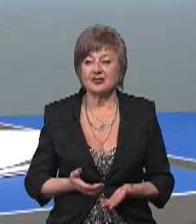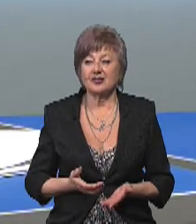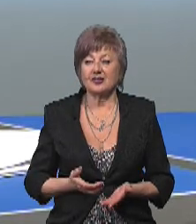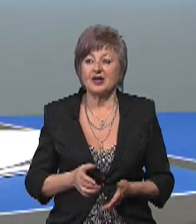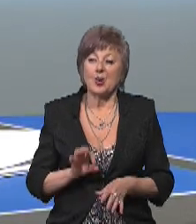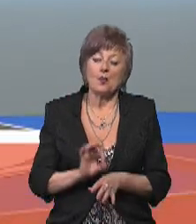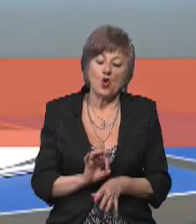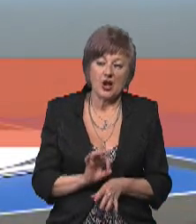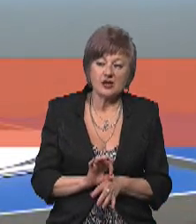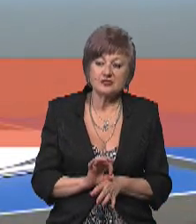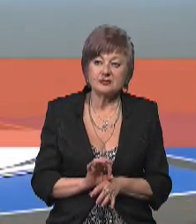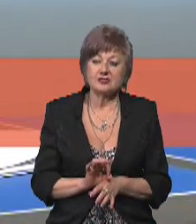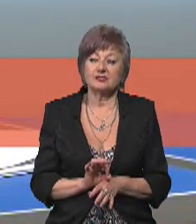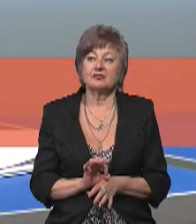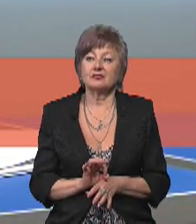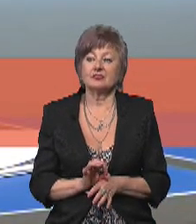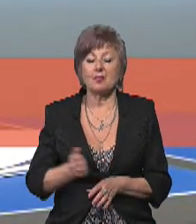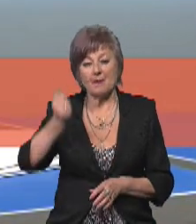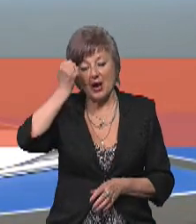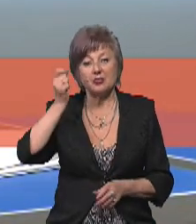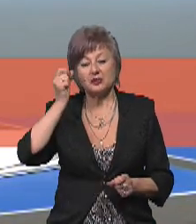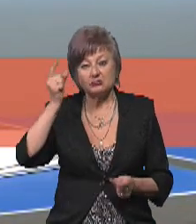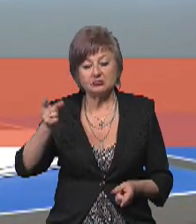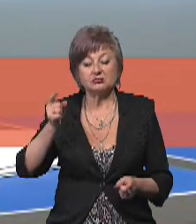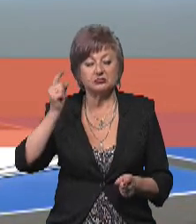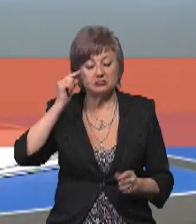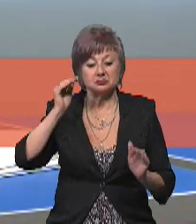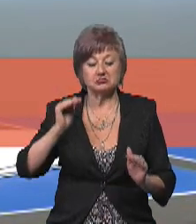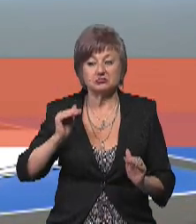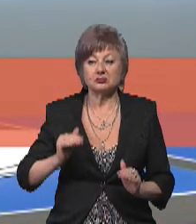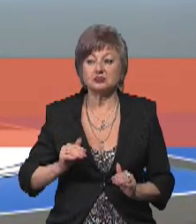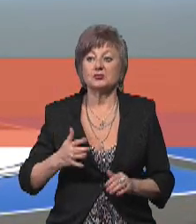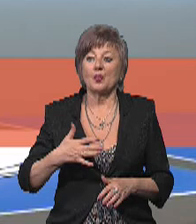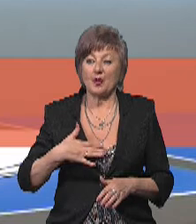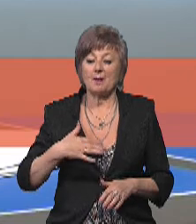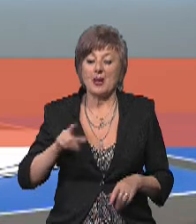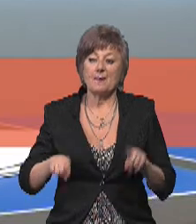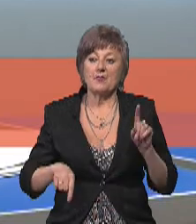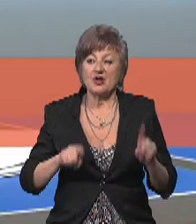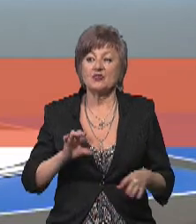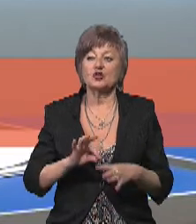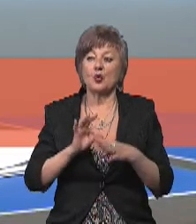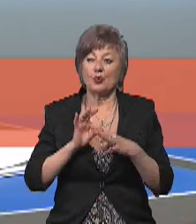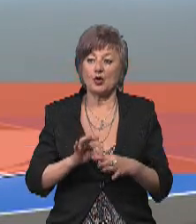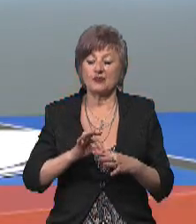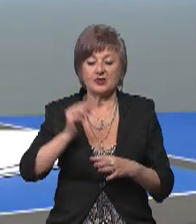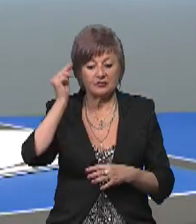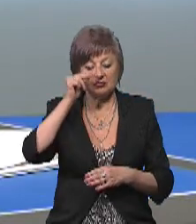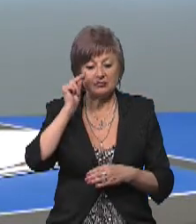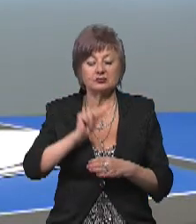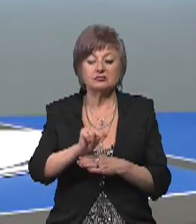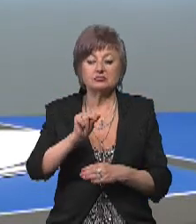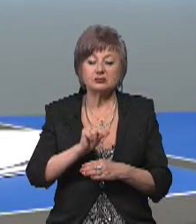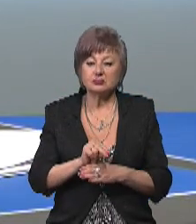знаємо, болезні, память становится хуже, поэтому мы периодически проводим занятия с